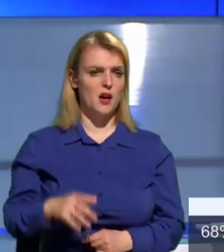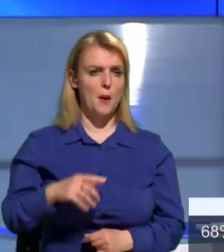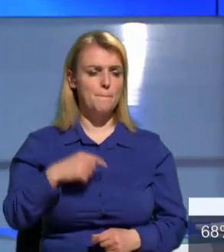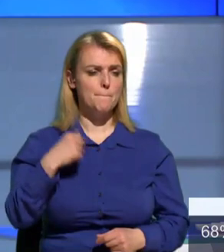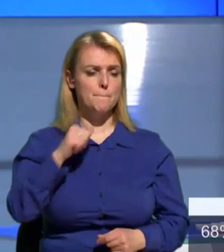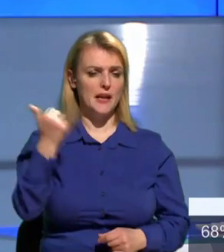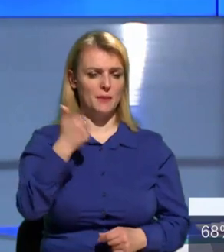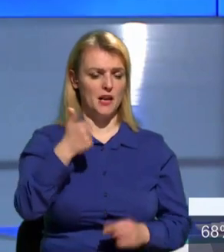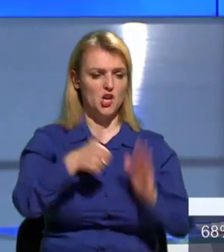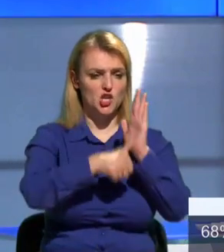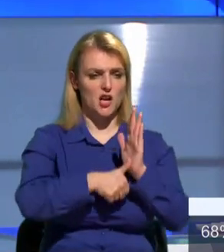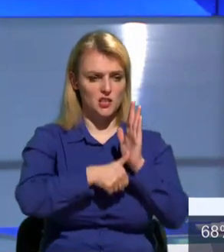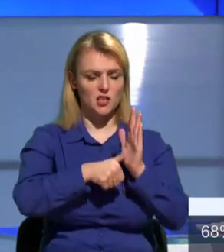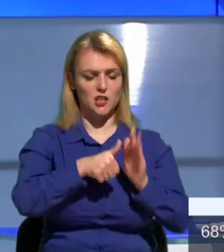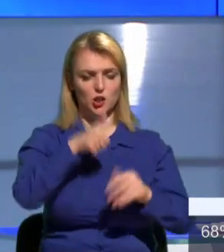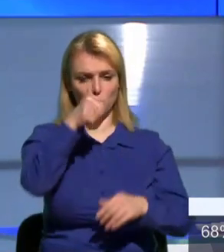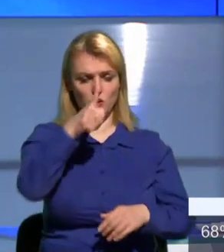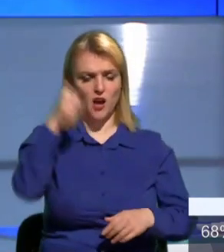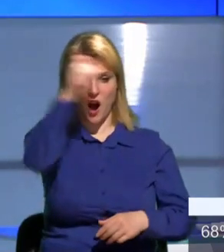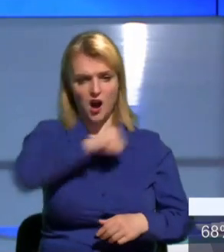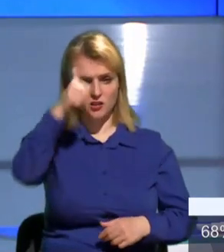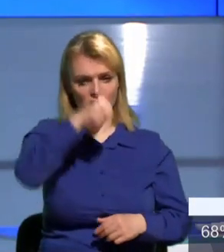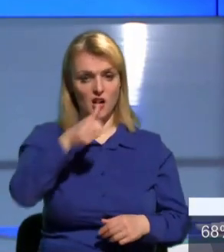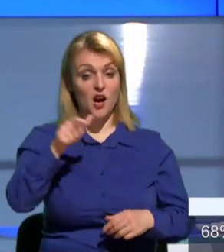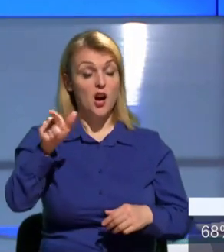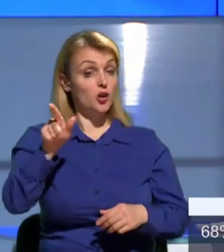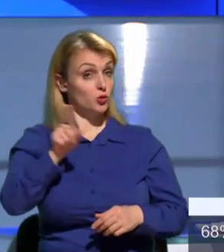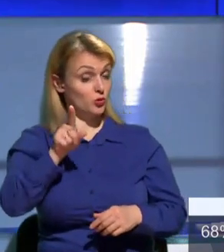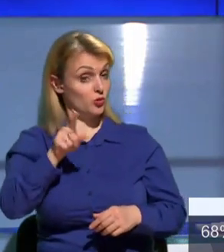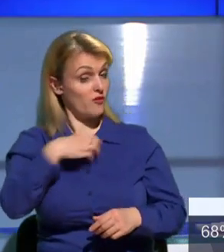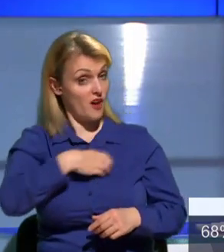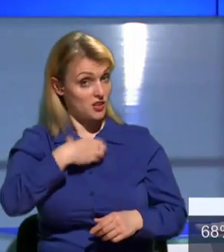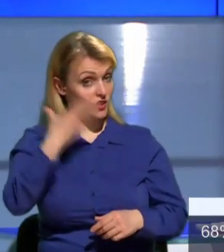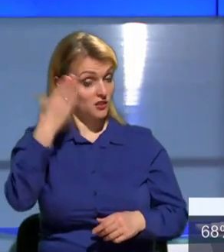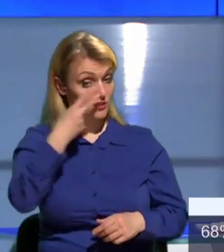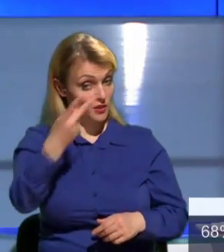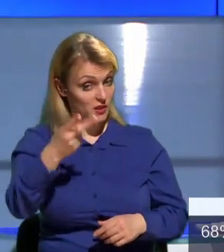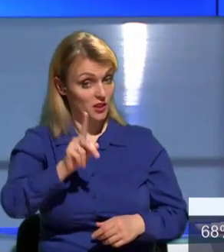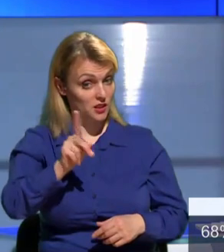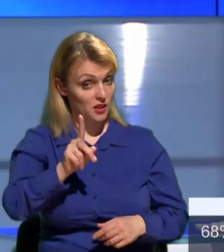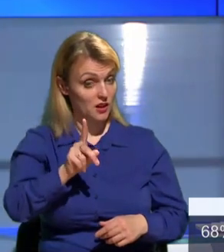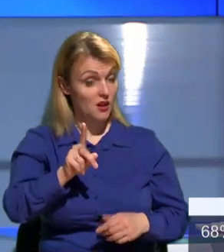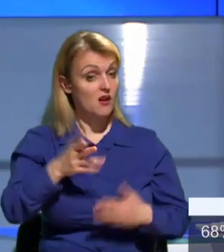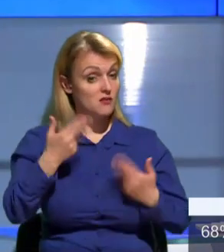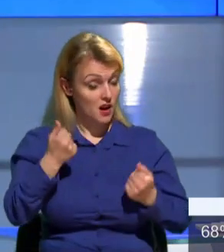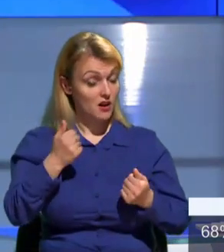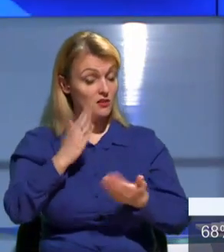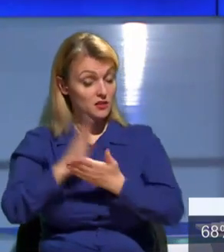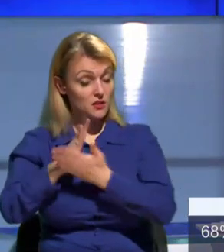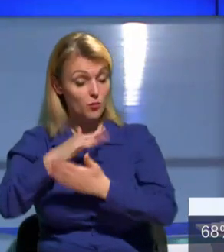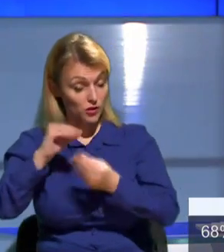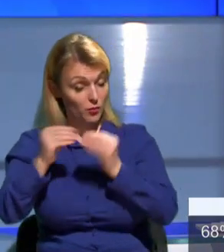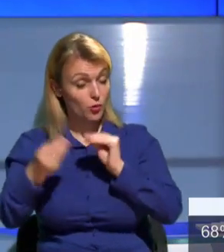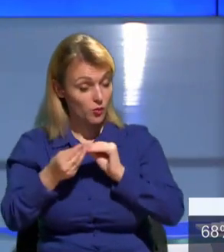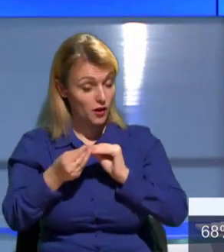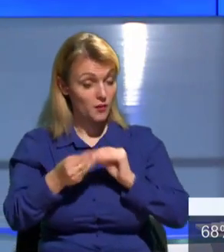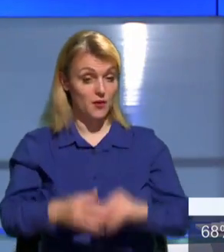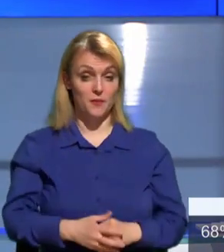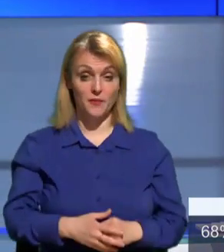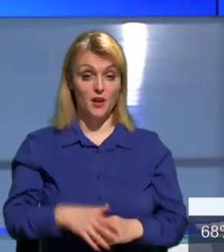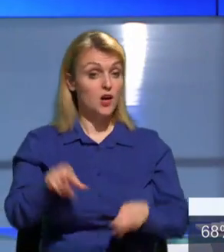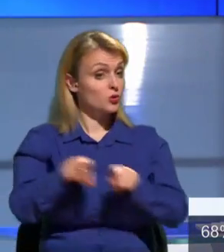luni. Dar uitați-vă un lucru important. În pofida la toate aceste probleme, eu am luat